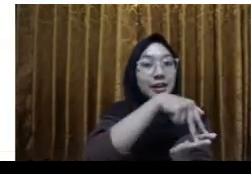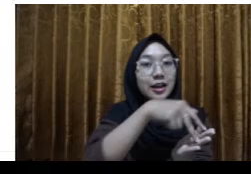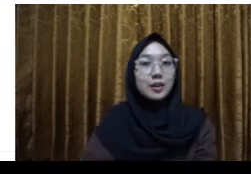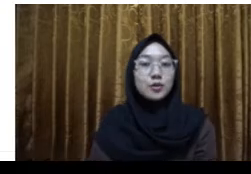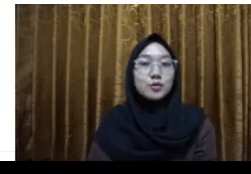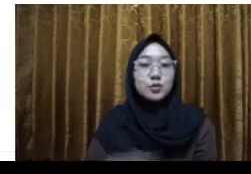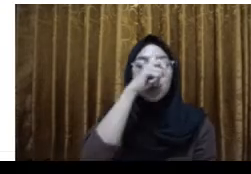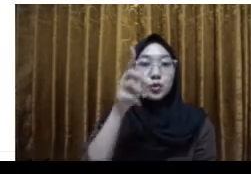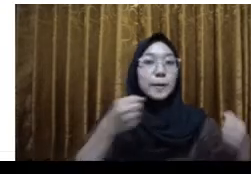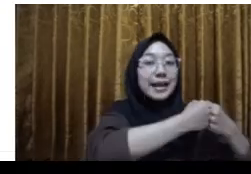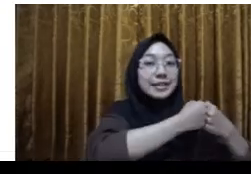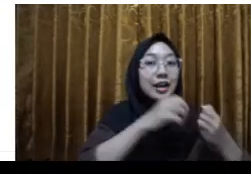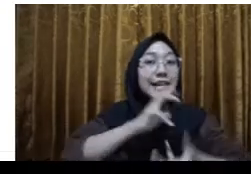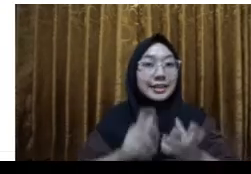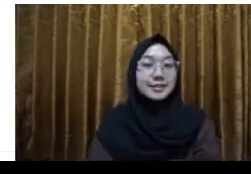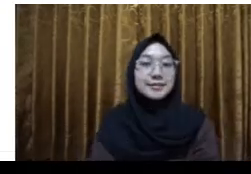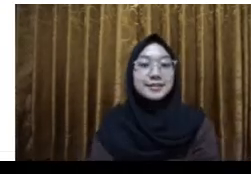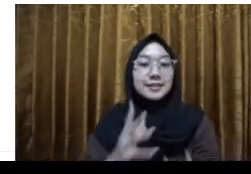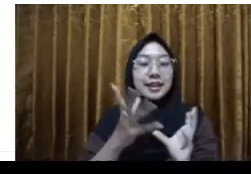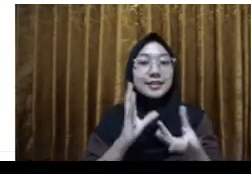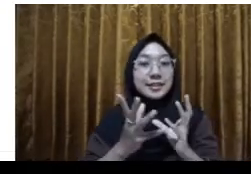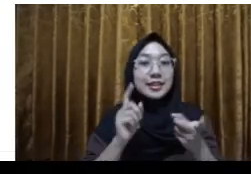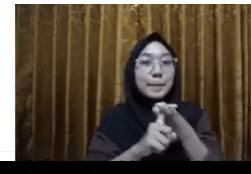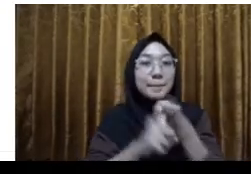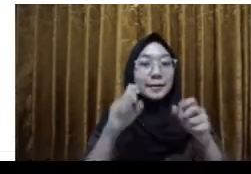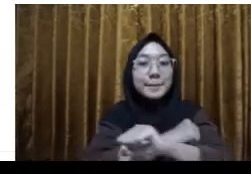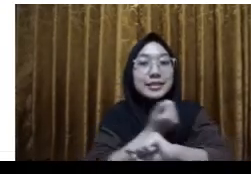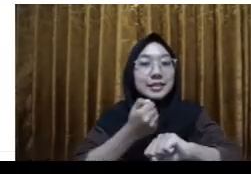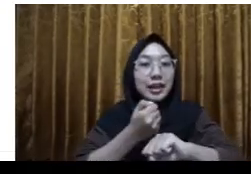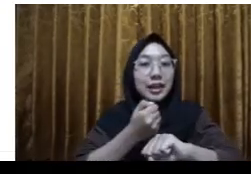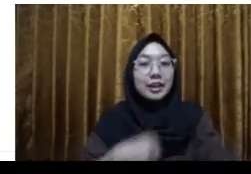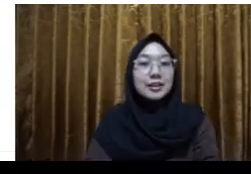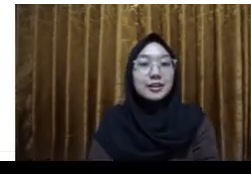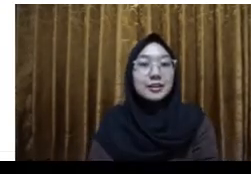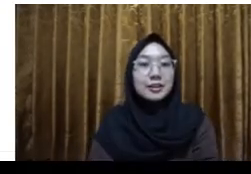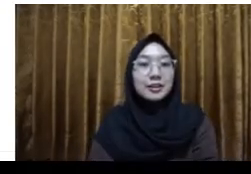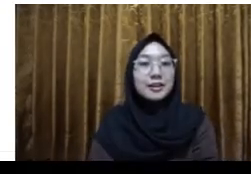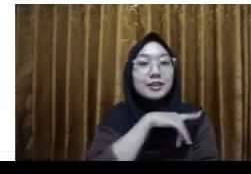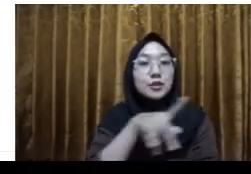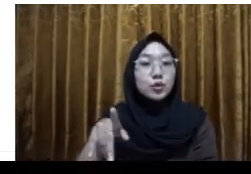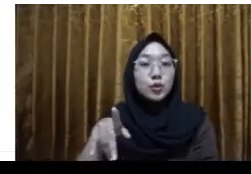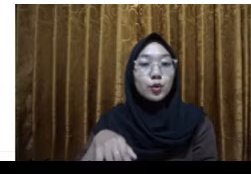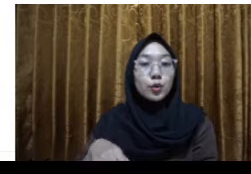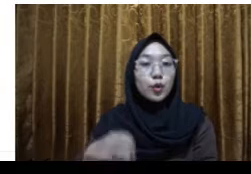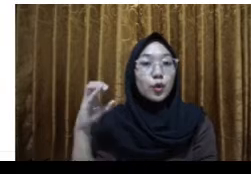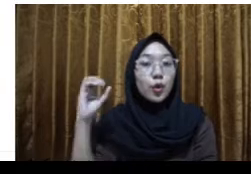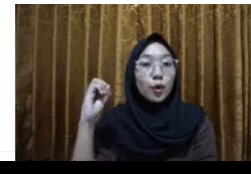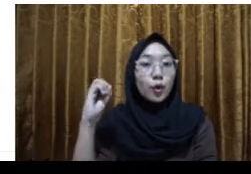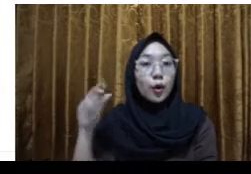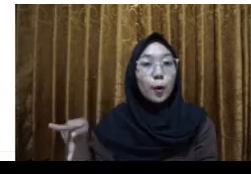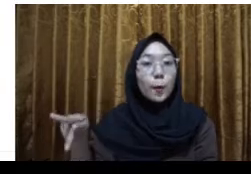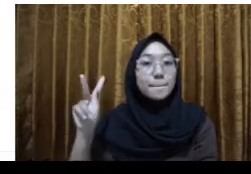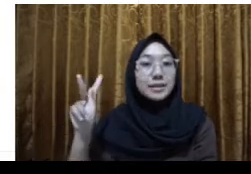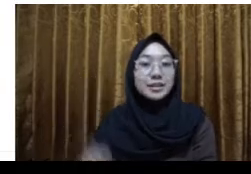mengcopy seluruh file yang ada di folder copy to program file tadi. ABBY delexcrack.copy